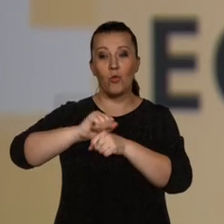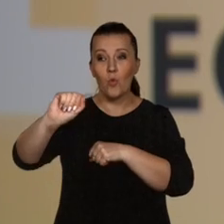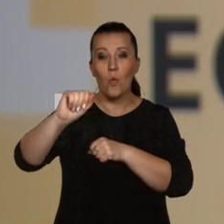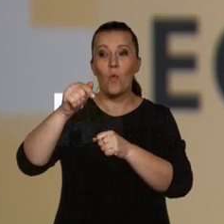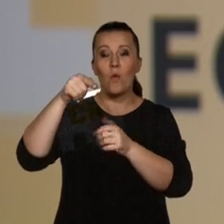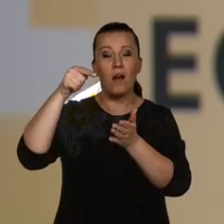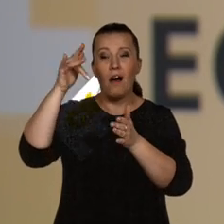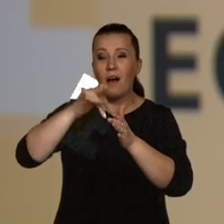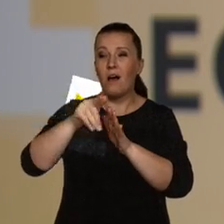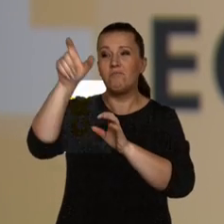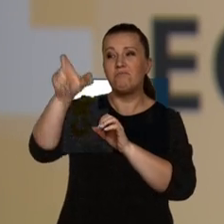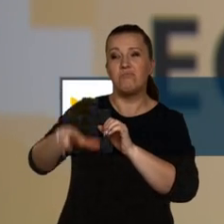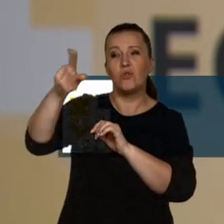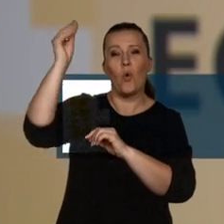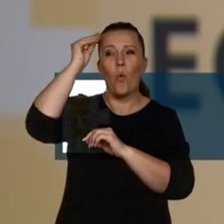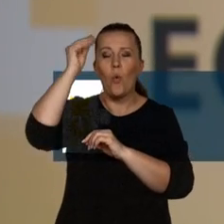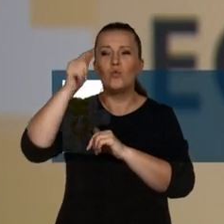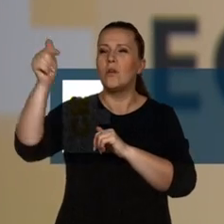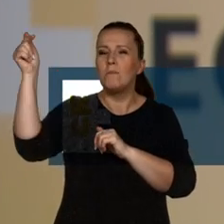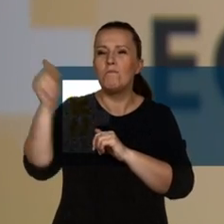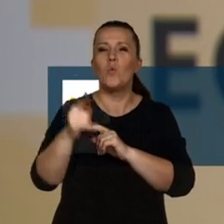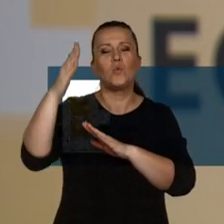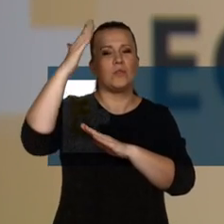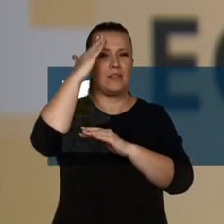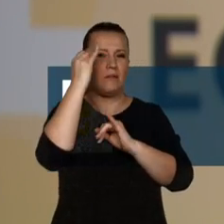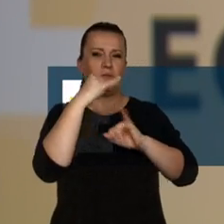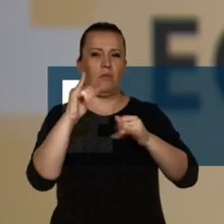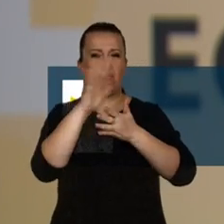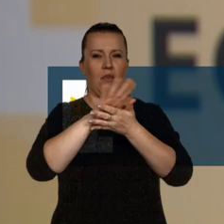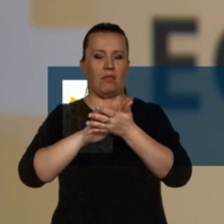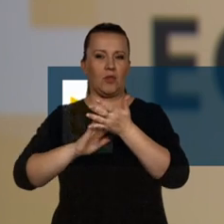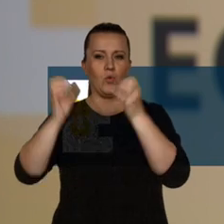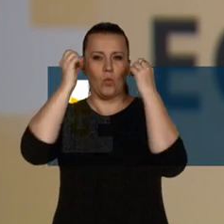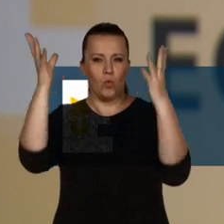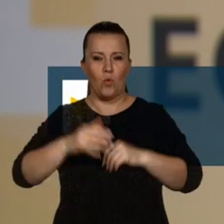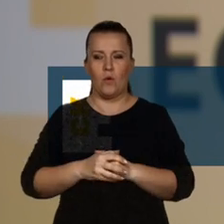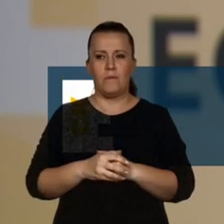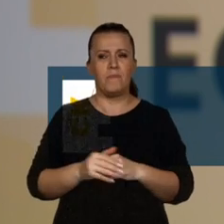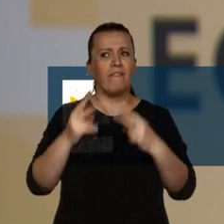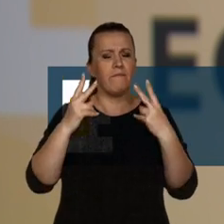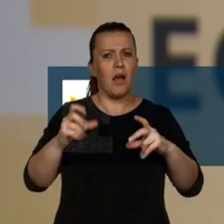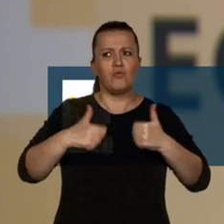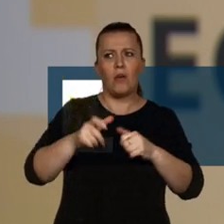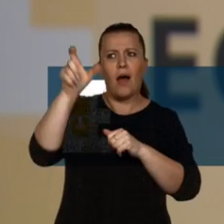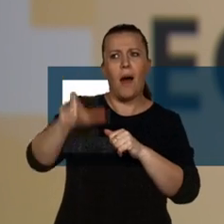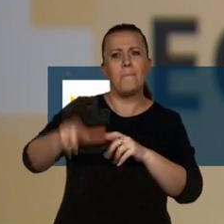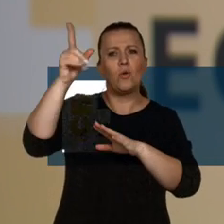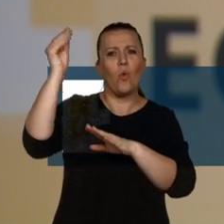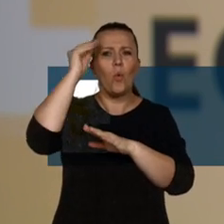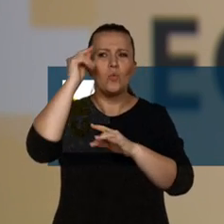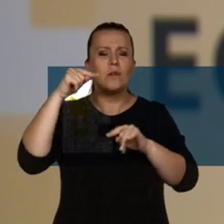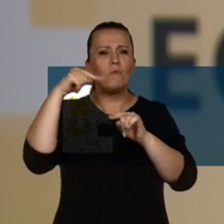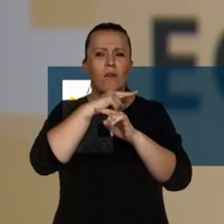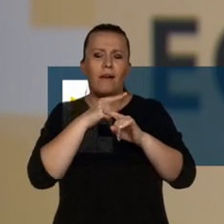Matura wymaga od nas tego, abyśmy zapoznali się z innymi tekstami kultury. Byśmy w ogóle umieli operować w